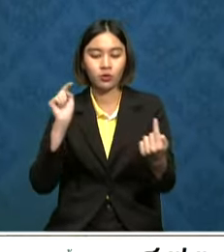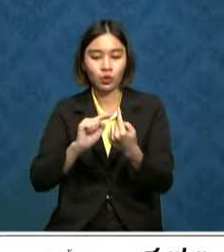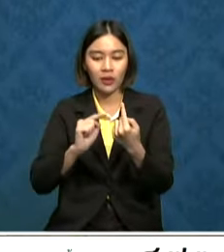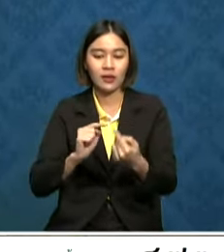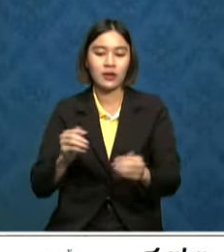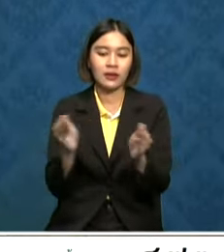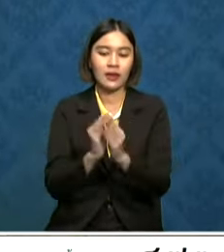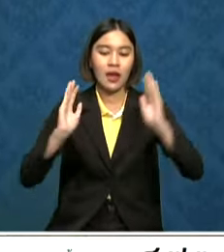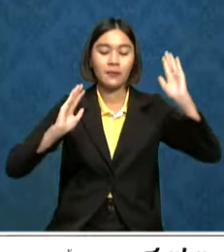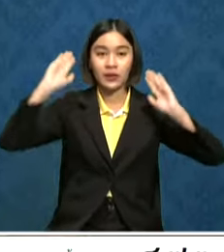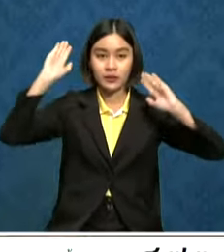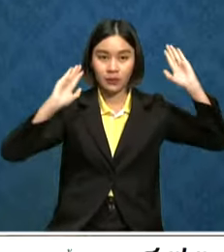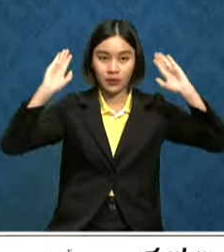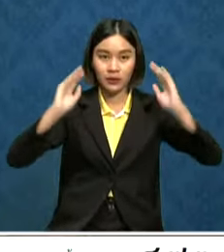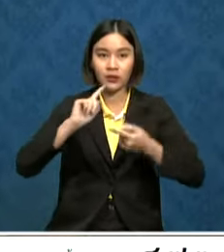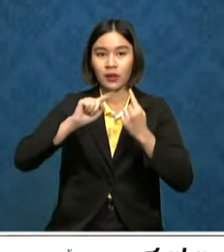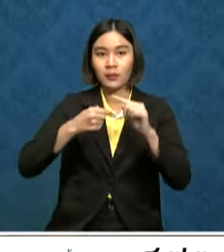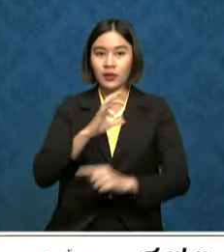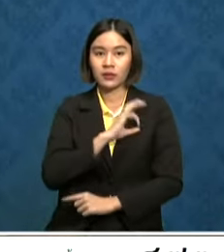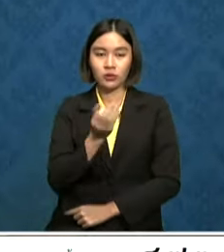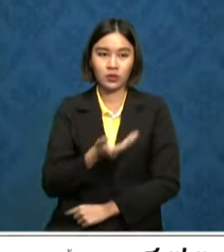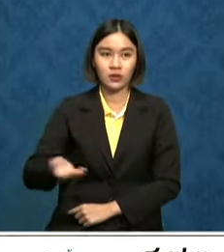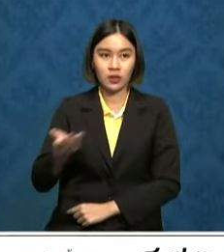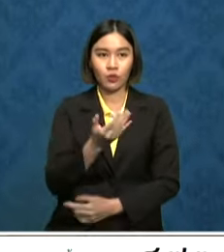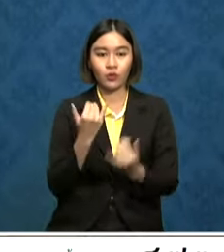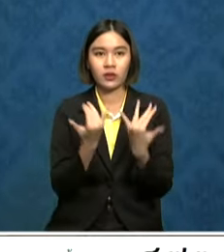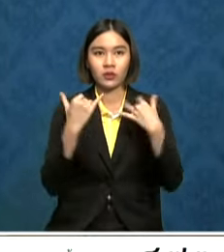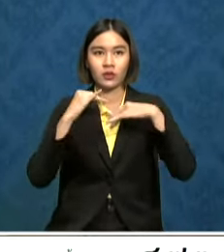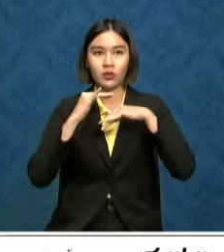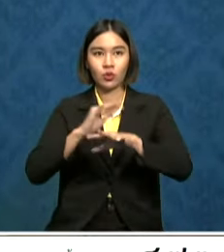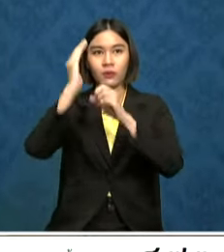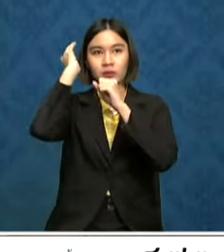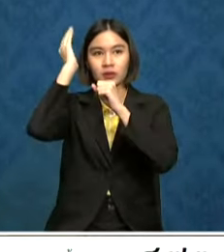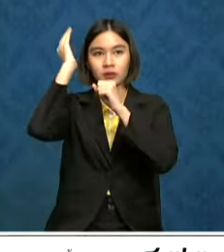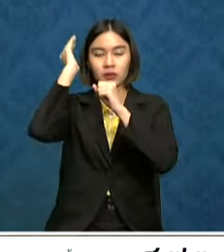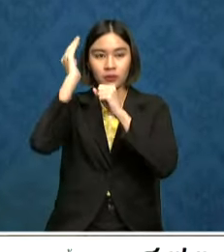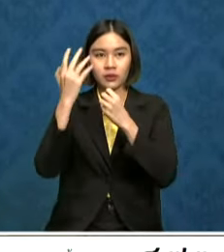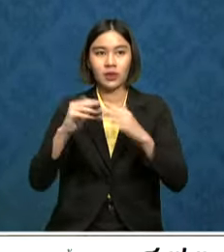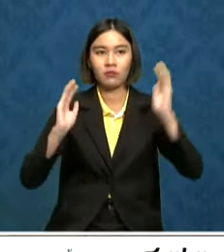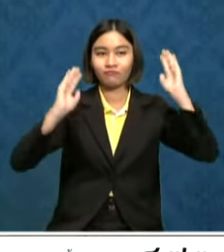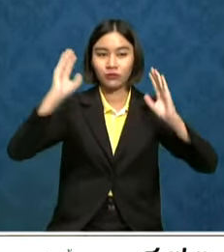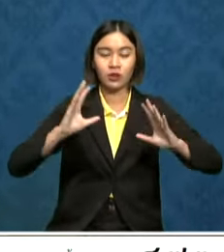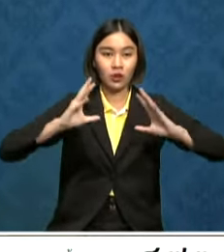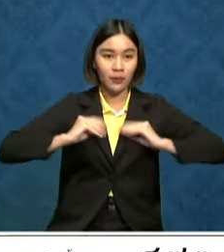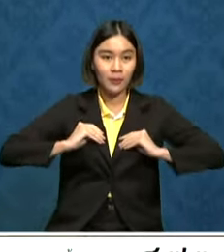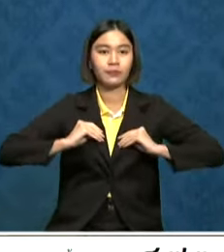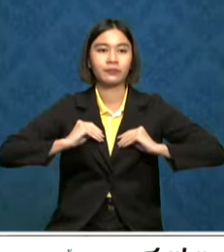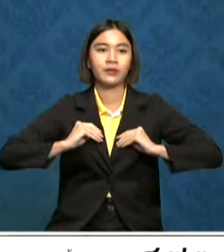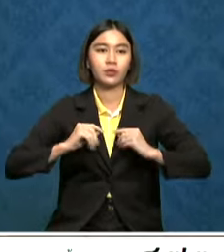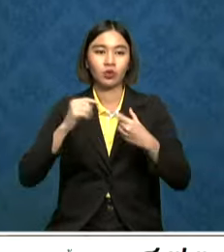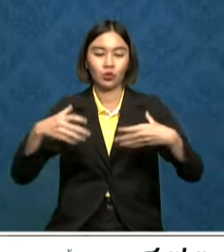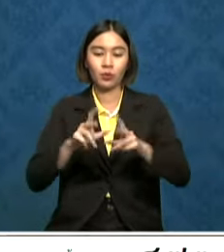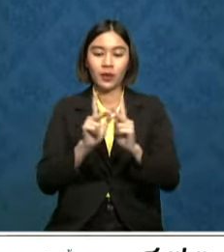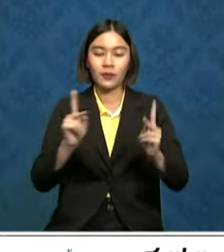ออกเสียงประชามติซึ่งเพื่อนสมาชิกจะได้ร่วมกันอภิปรายแล้วก็โหวตรับหลักการในชั้นกรรมาธิการ